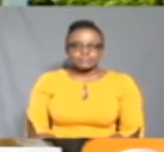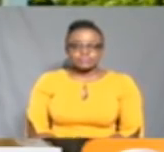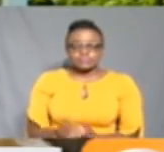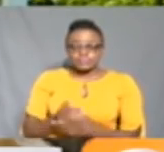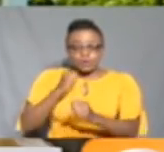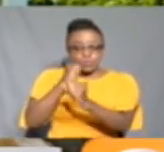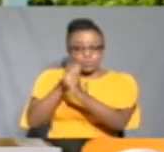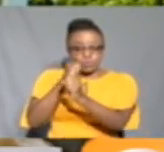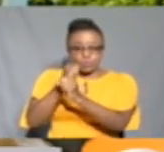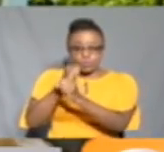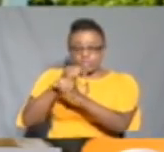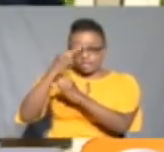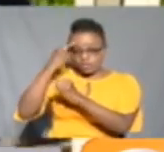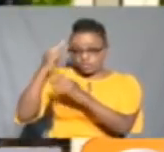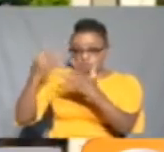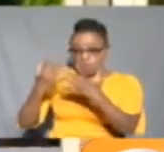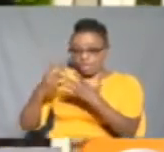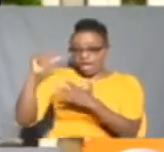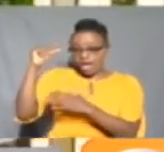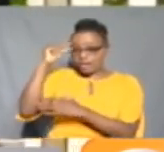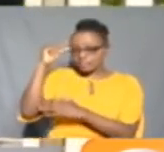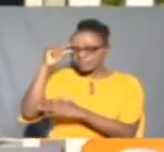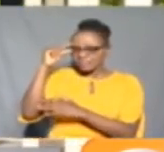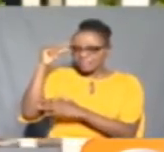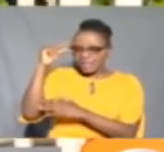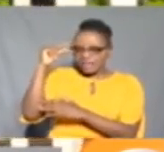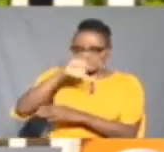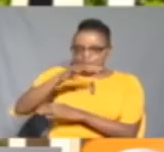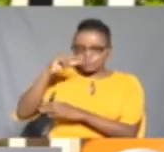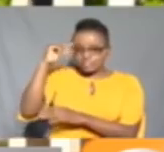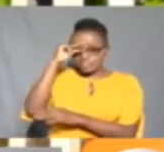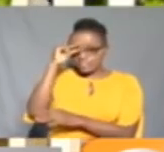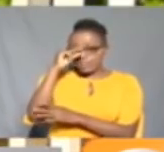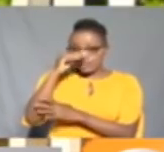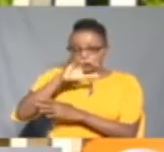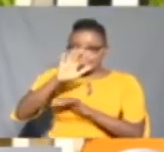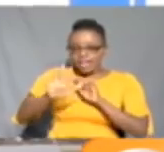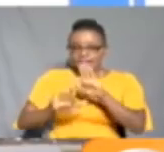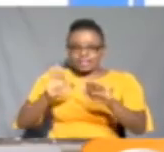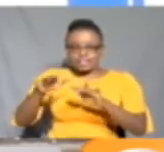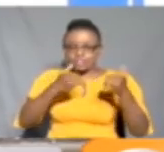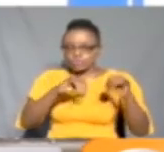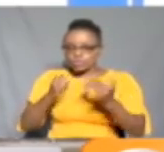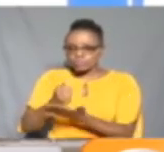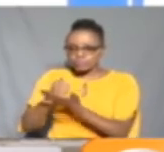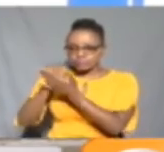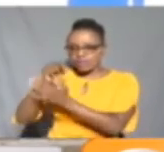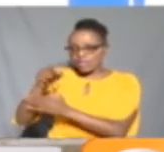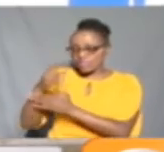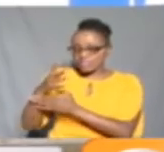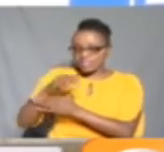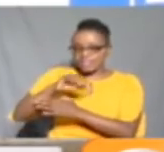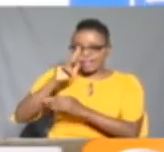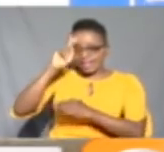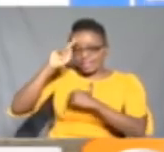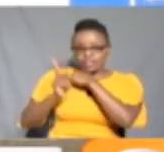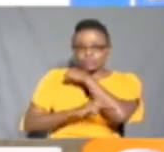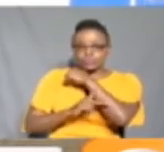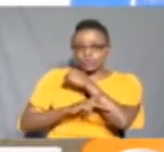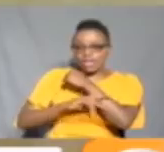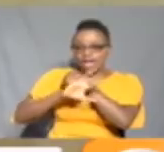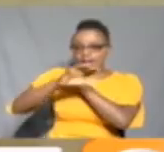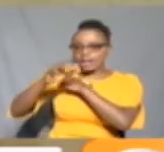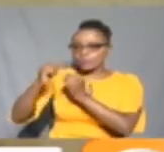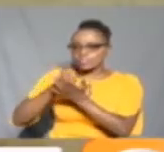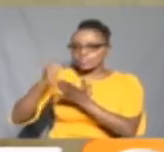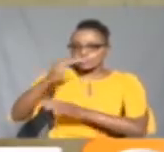Ni wafanyakazi wa serikali ya kaunti ya Kirinyaga waliokuwa katika harakati ya kuokoa jahazi iliyo hospitali ya rufaa ya Kirugoya